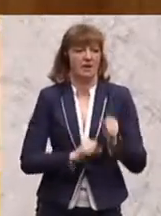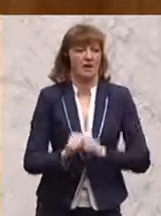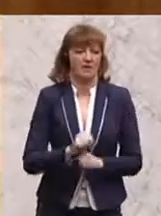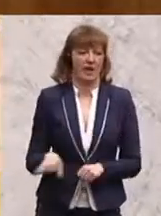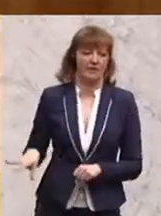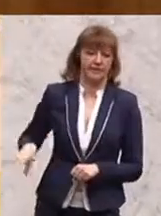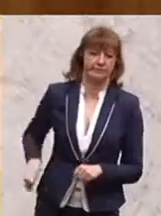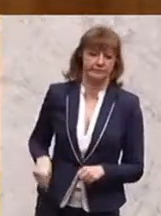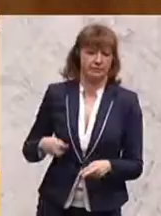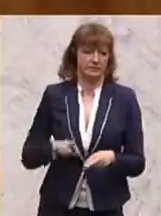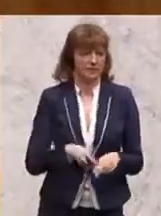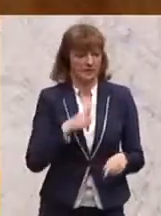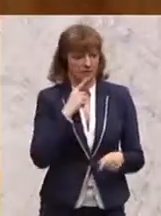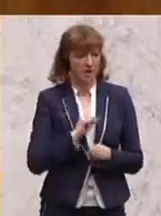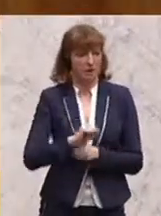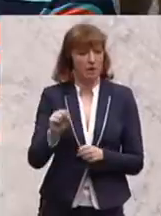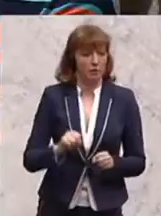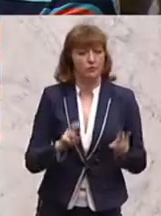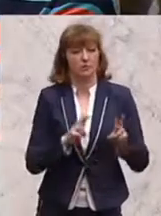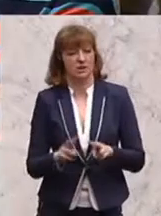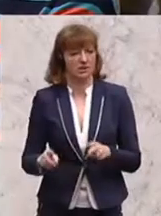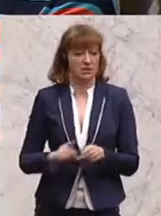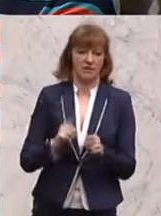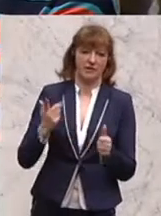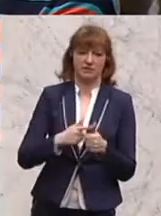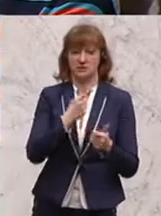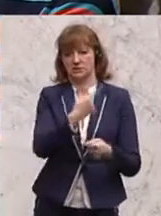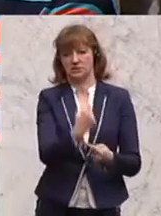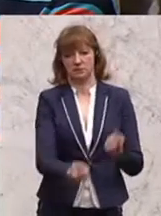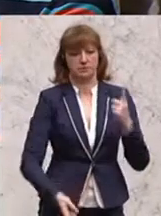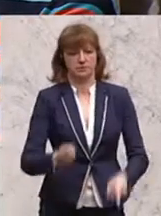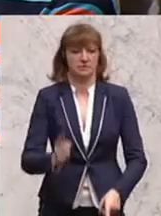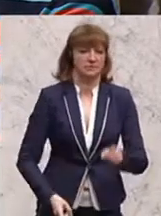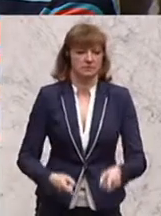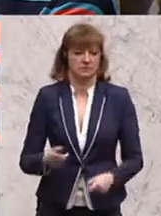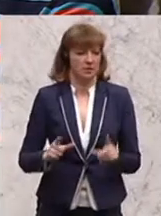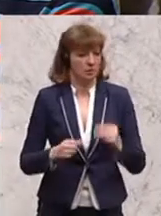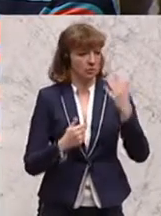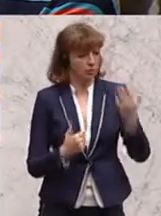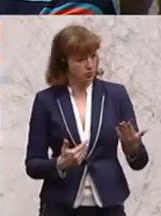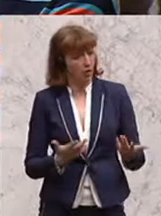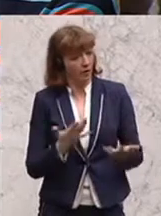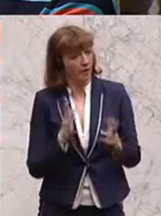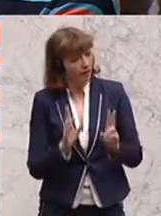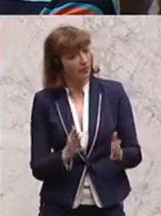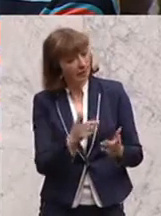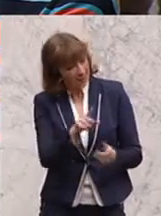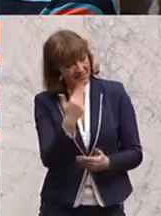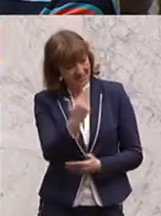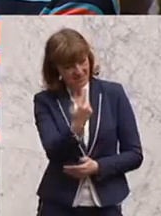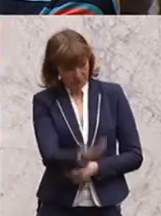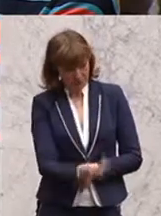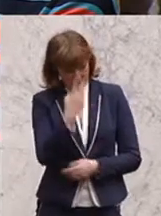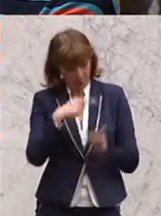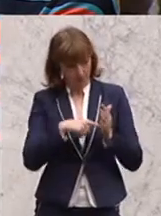hat. Wenn er nur was sagt zum Berufungsrichter Pilz und der sagt, was alles Recht und Ordnung ist in diesem Staat. Das ist Ihr Empfinden von Rechtsstaat. Sie sind einer,